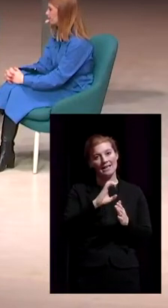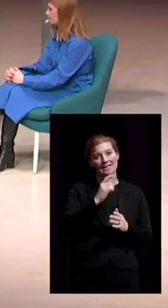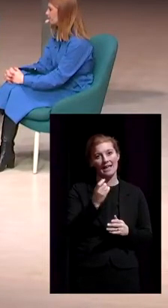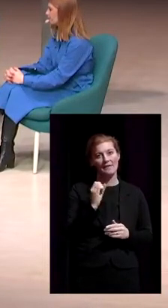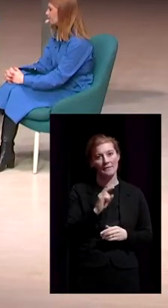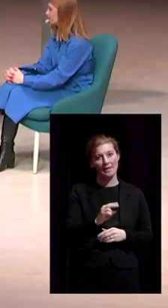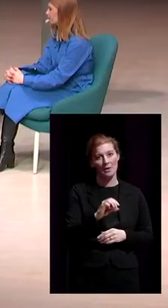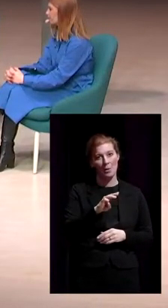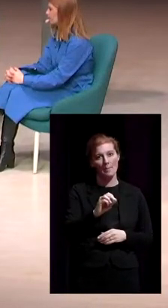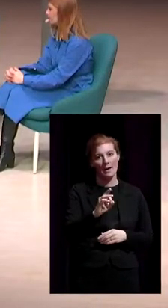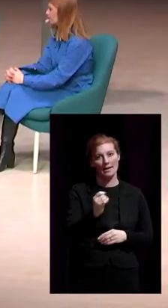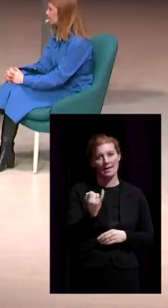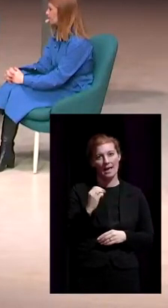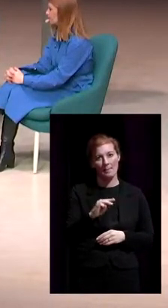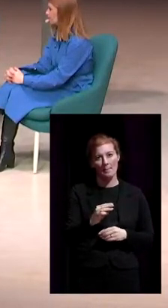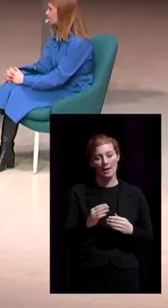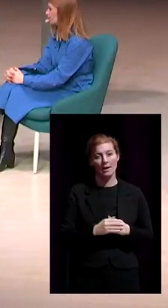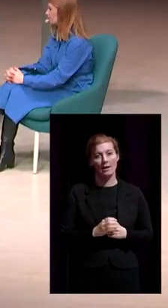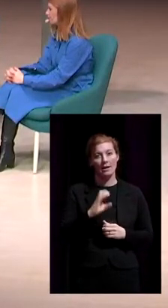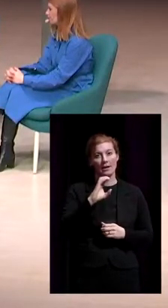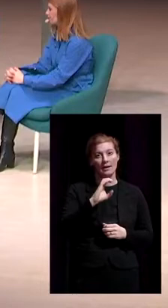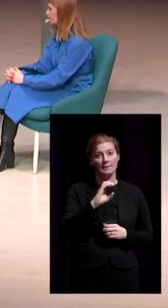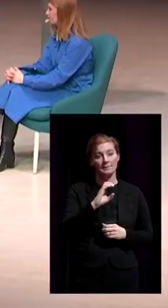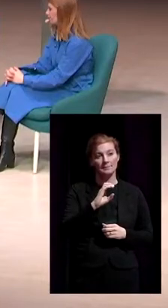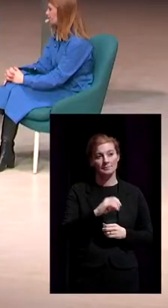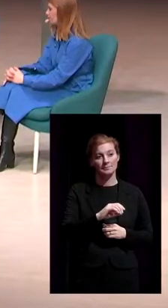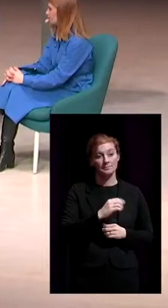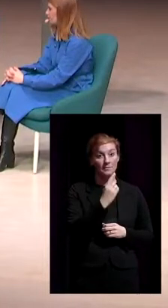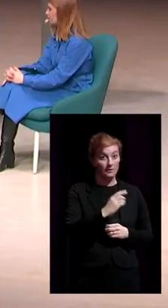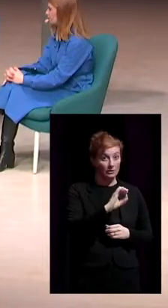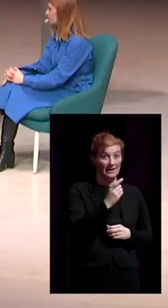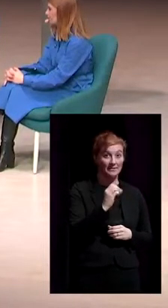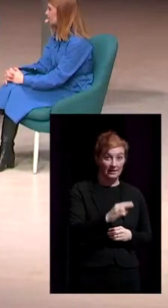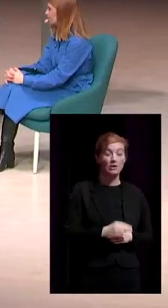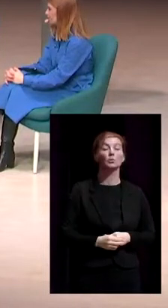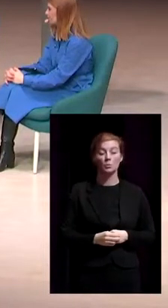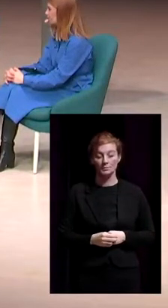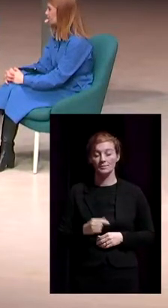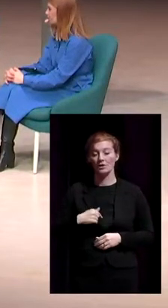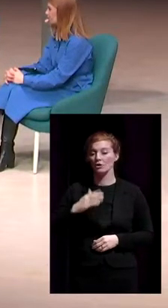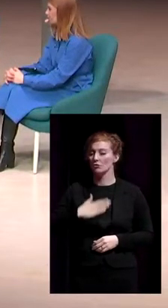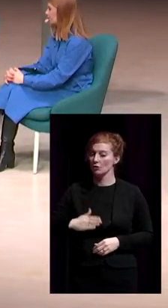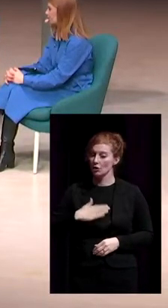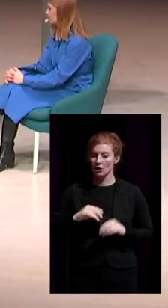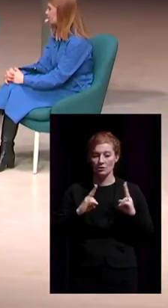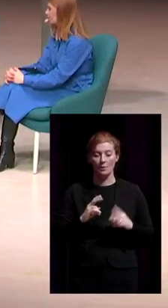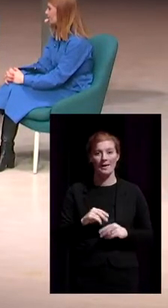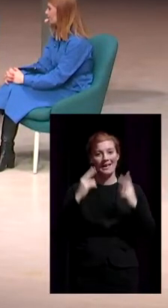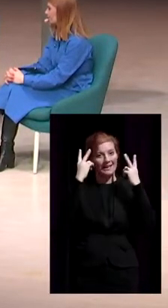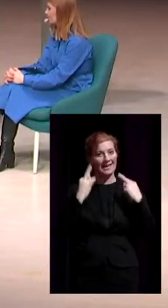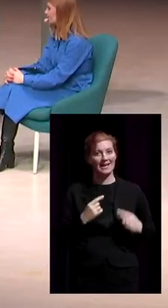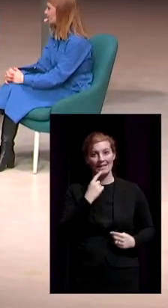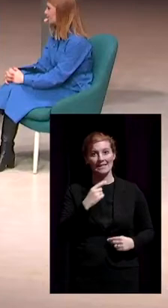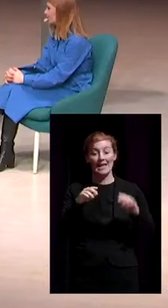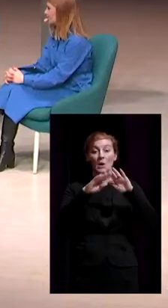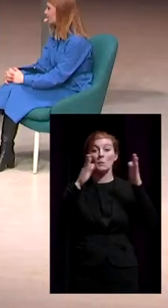då? Vad är rekommendationerna? Stefan och sen Mariam, varsågod. Jag tycker att huset brinner, som Greta säger. Det här